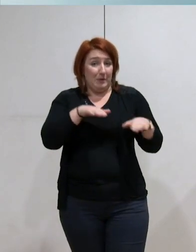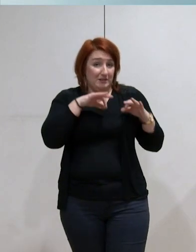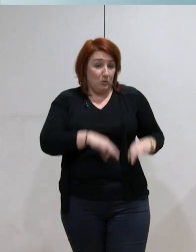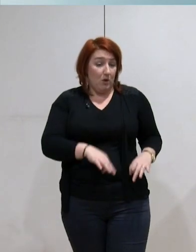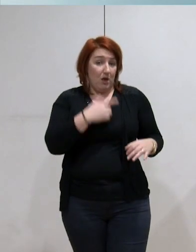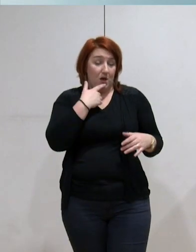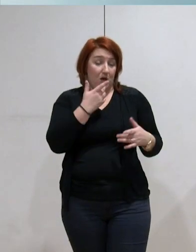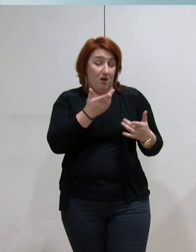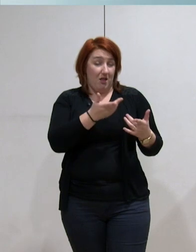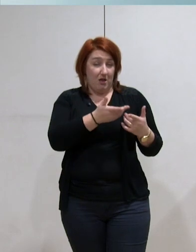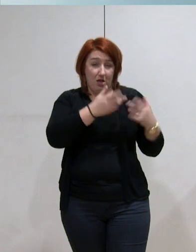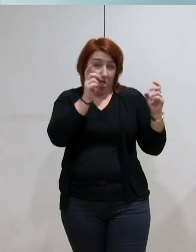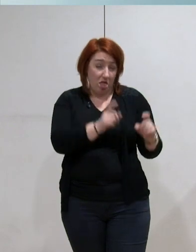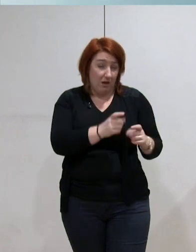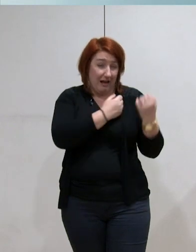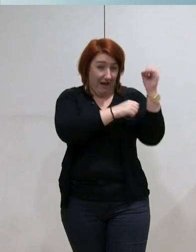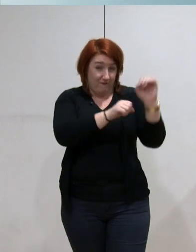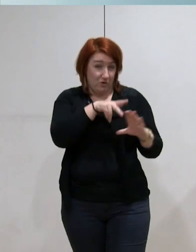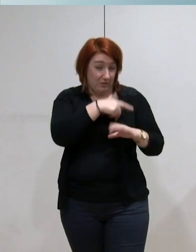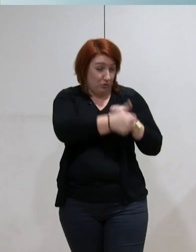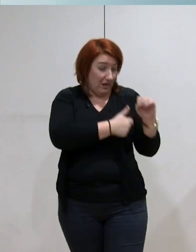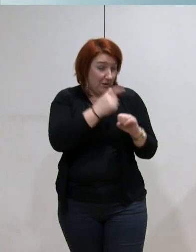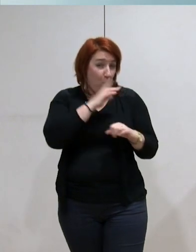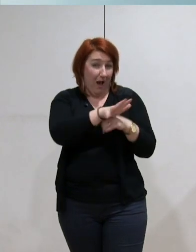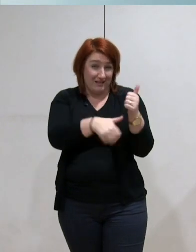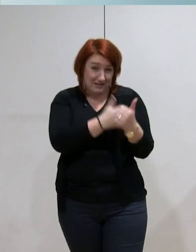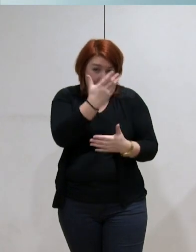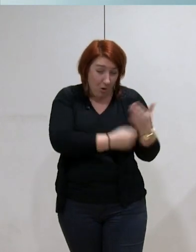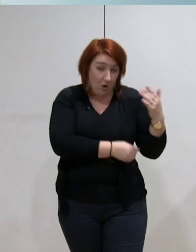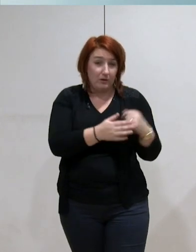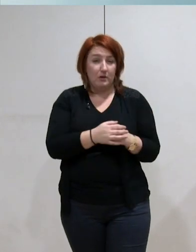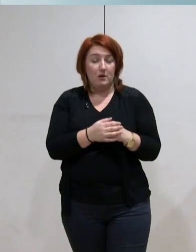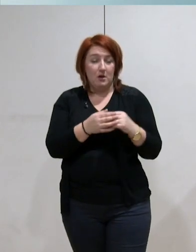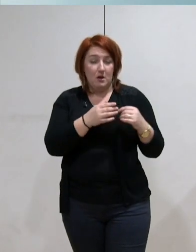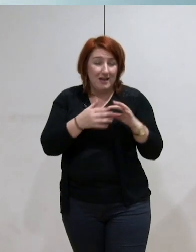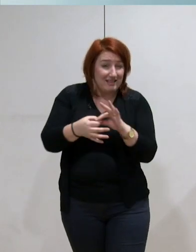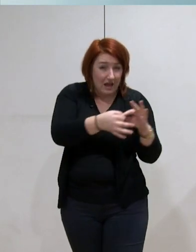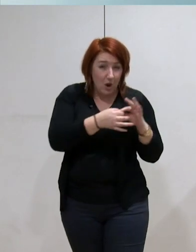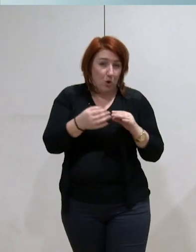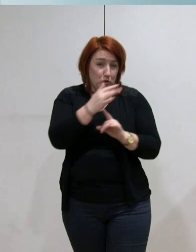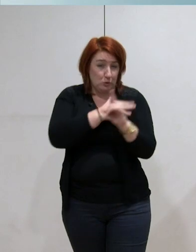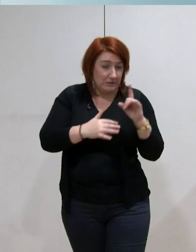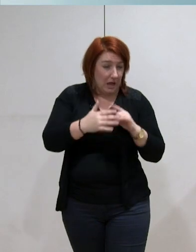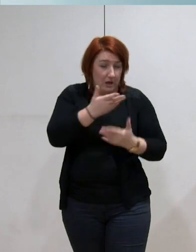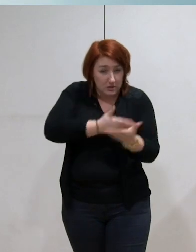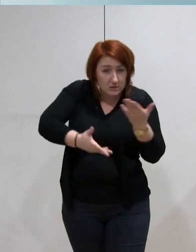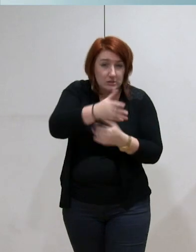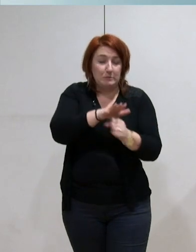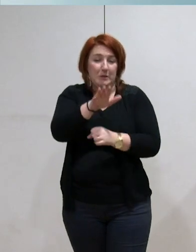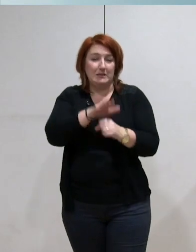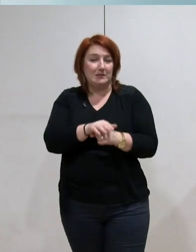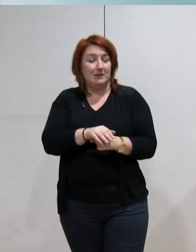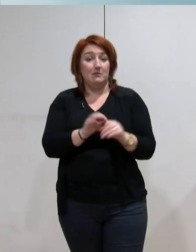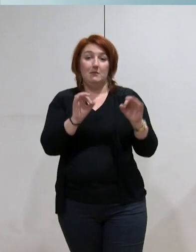d'adsem les agents pointe le manque de dialogue social vous vous retrouvez dans la posture d'un